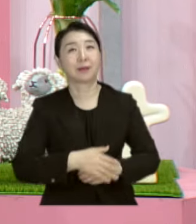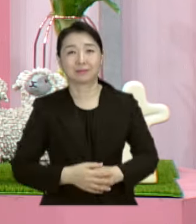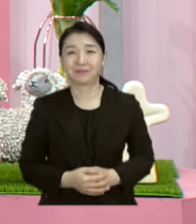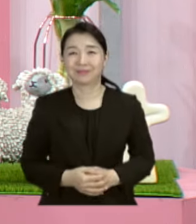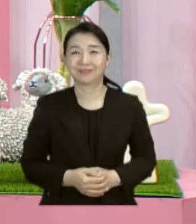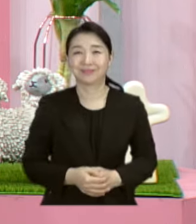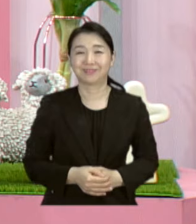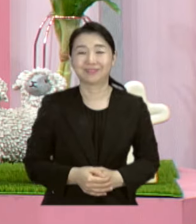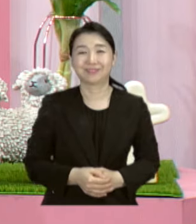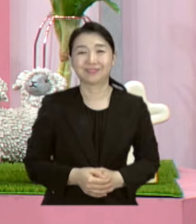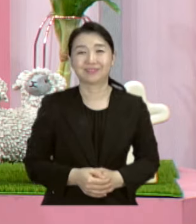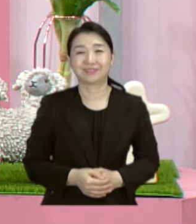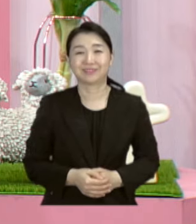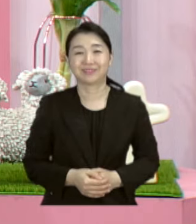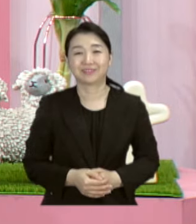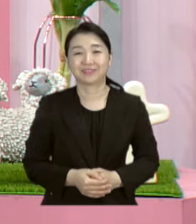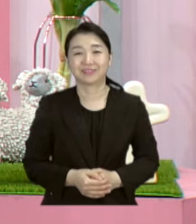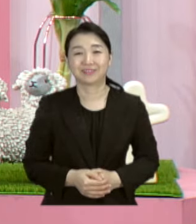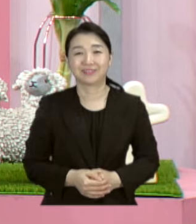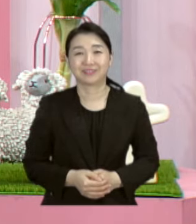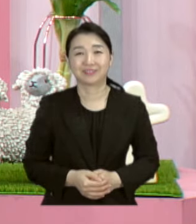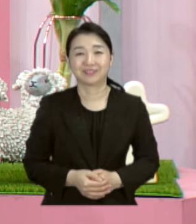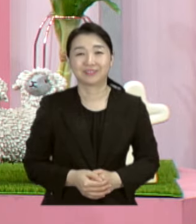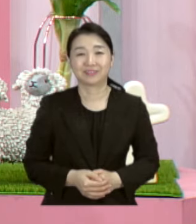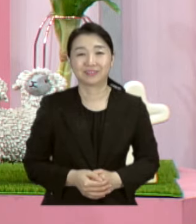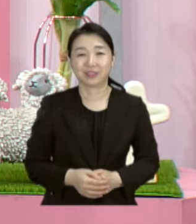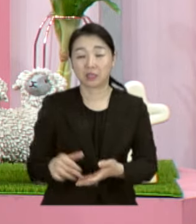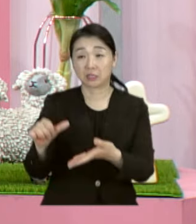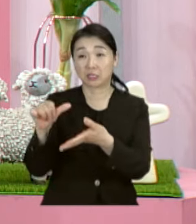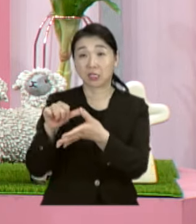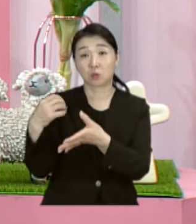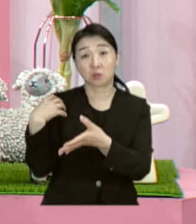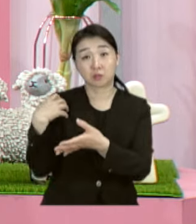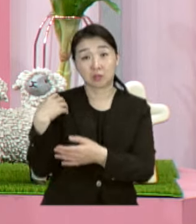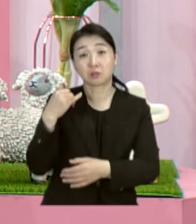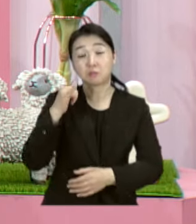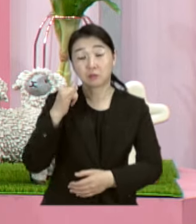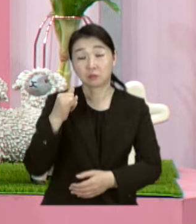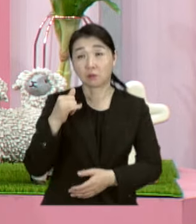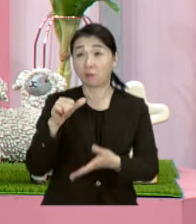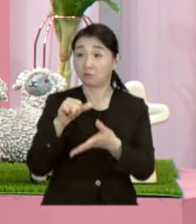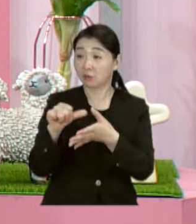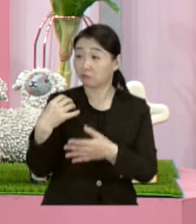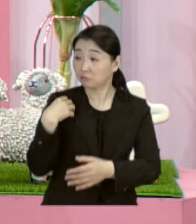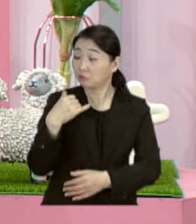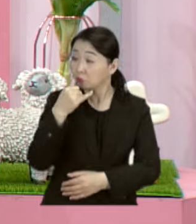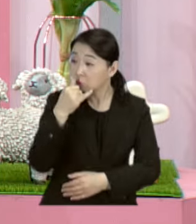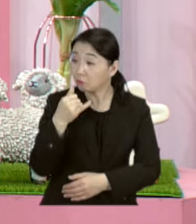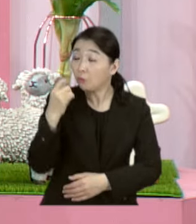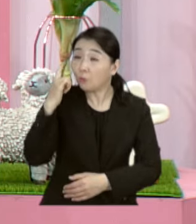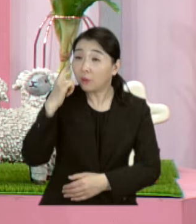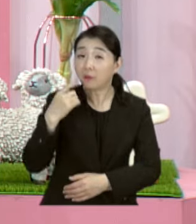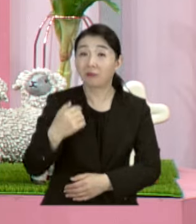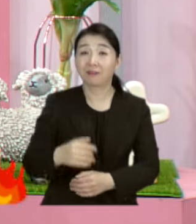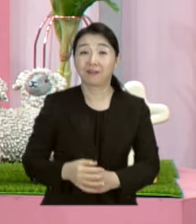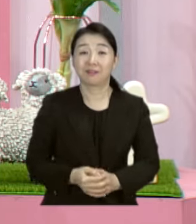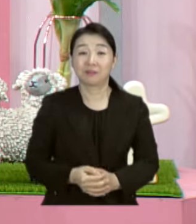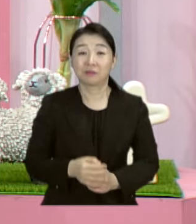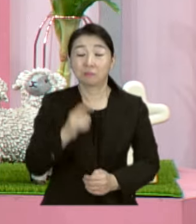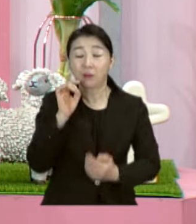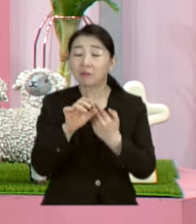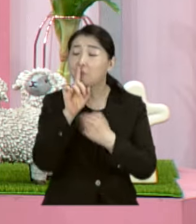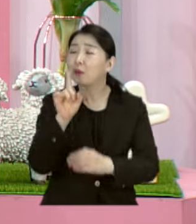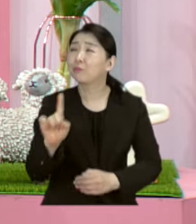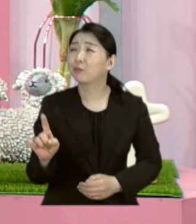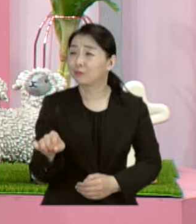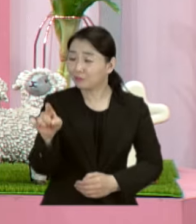도와줬으니 올해는 가야제일교요. 네가 가면 좋겠다. 올해는 그러더라고요. 그래서 제가 아니 이 장손에